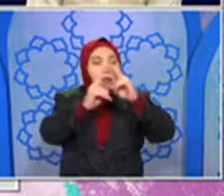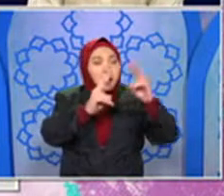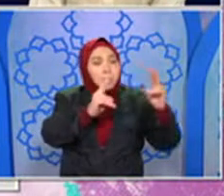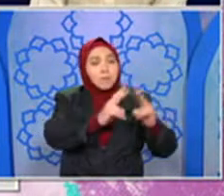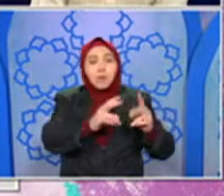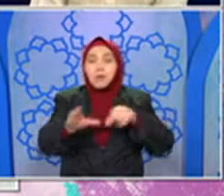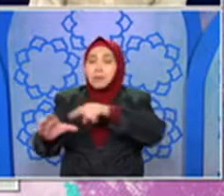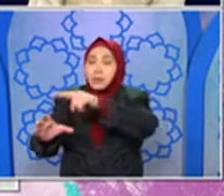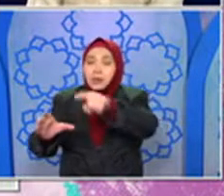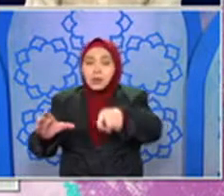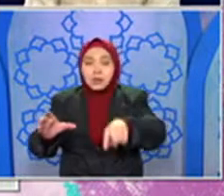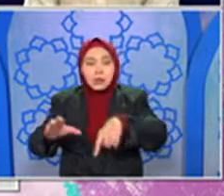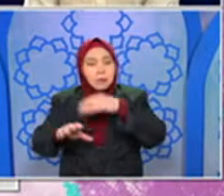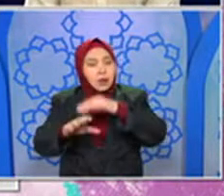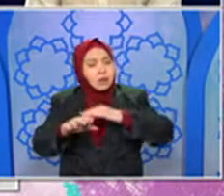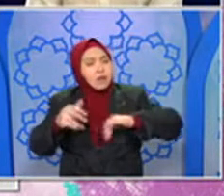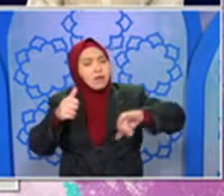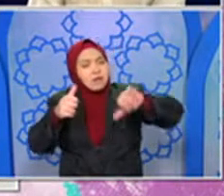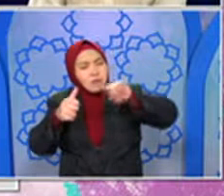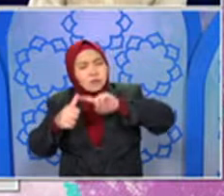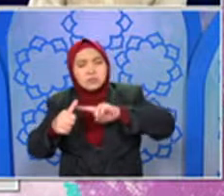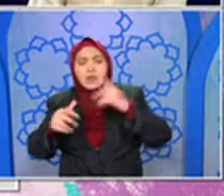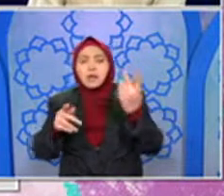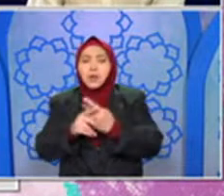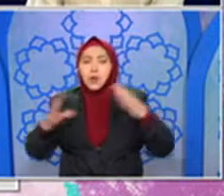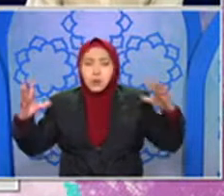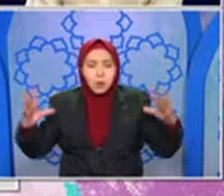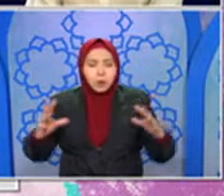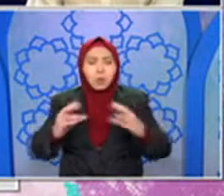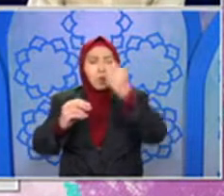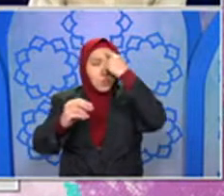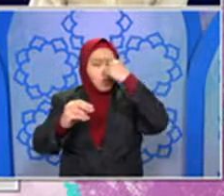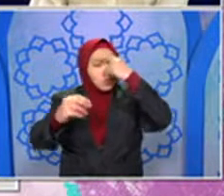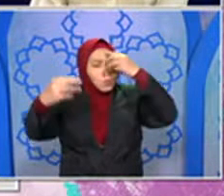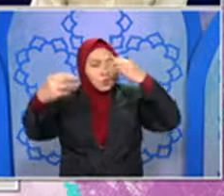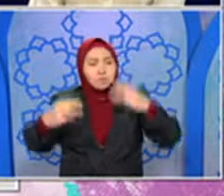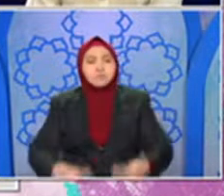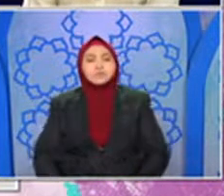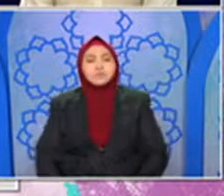من ديارهم لأول الحشر